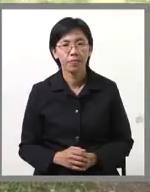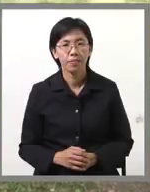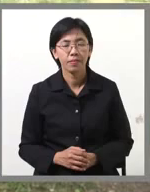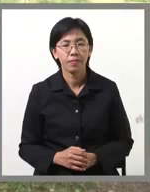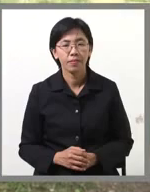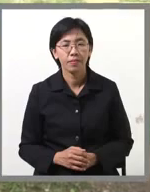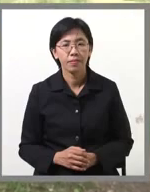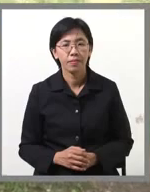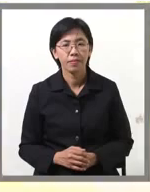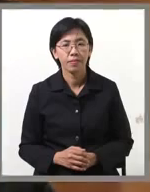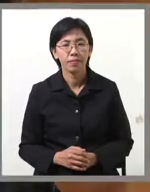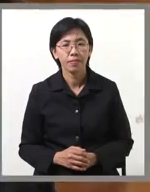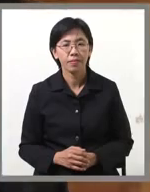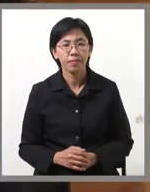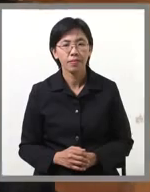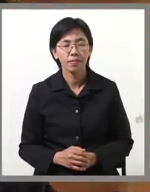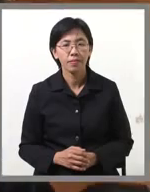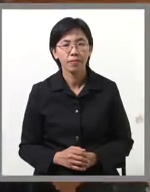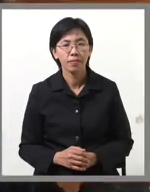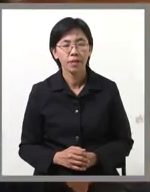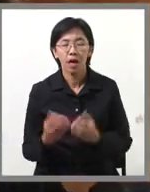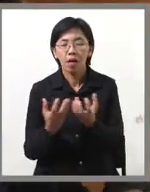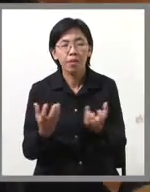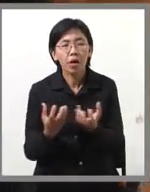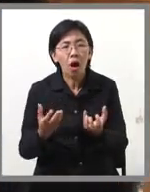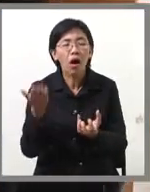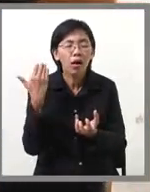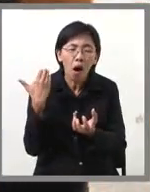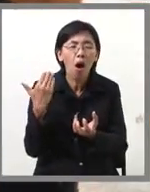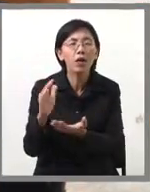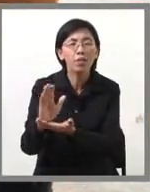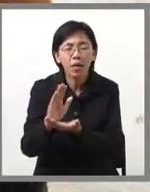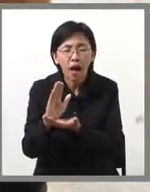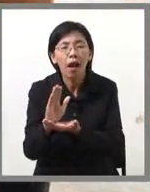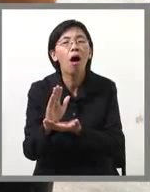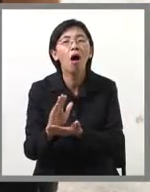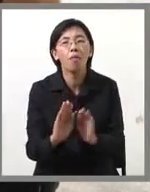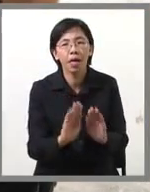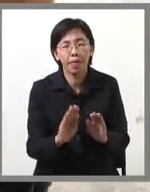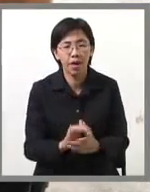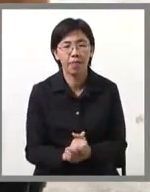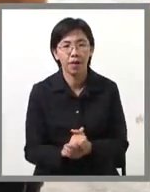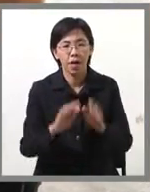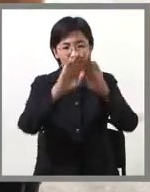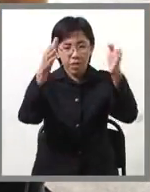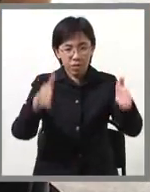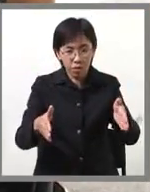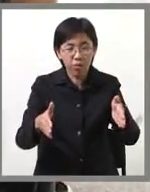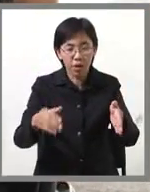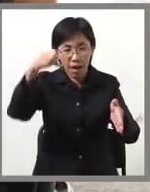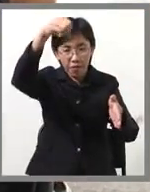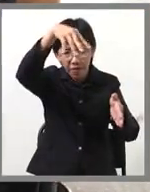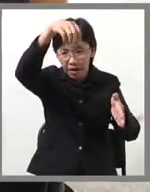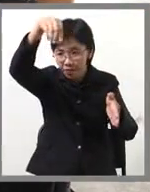ทำไว้เพื่อที่จะเอาของที่เขาบริจาคไว้ให้แล้วเนี่ยเต็มสองชั้นเนี่ยมาใส่ตู้แล้วก็เป็นไฟส่